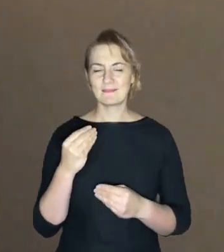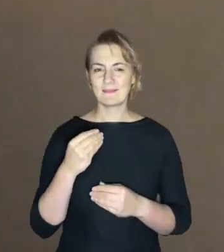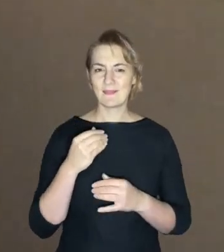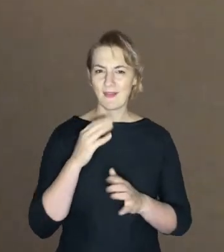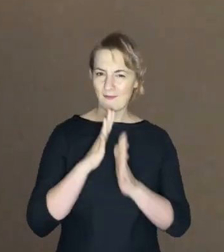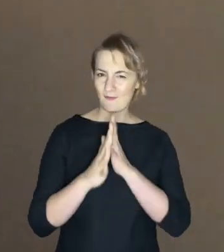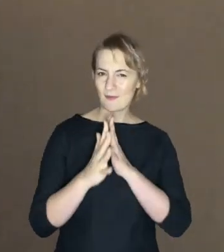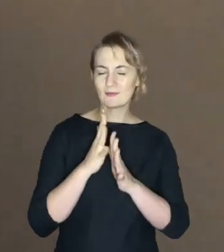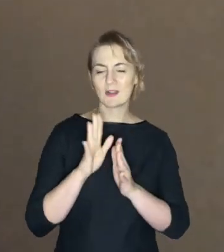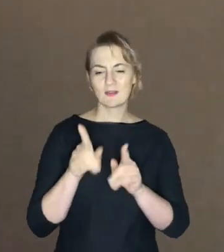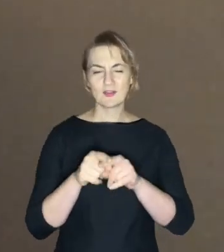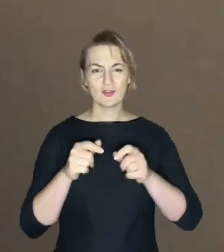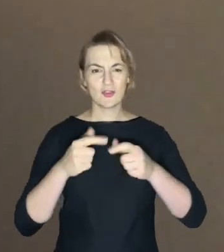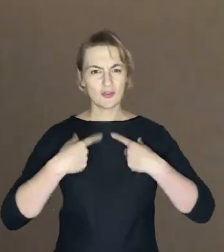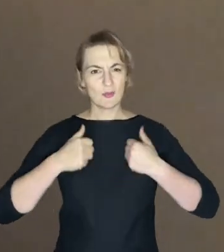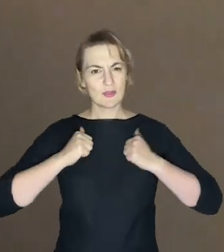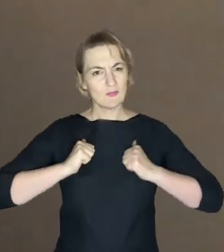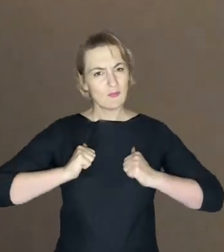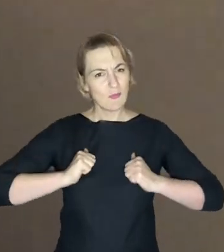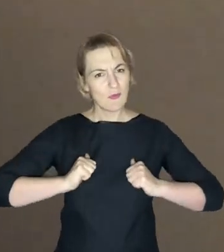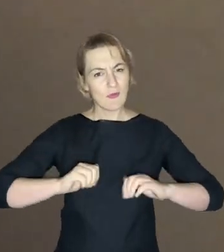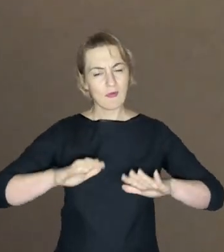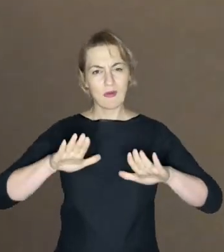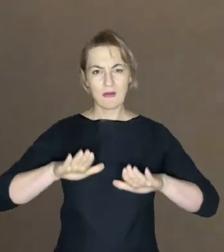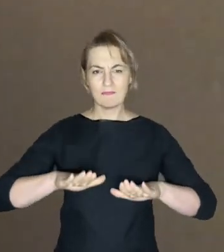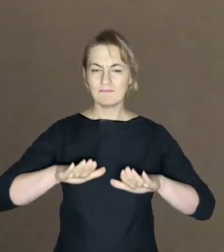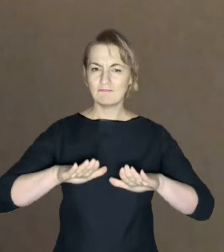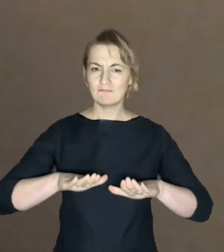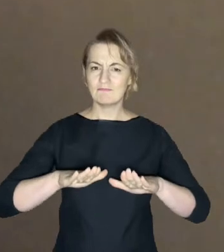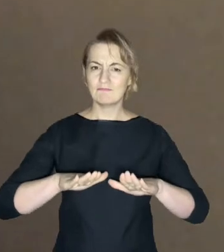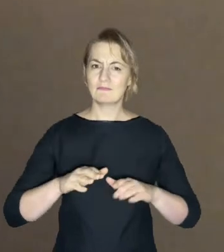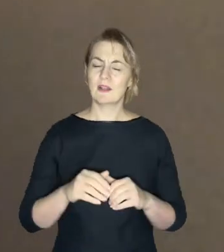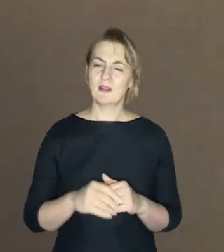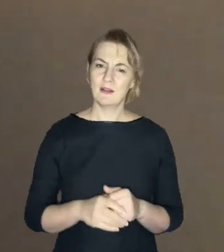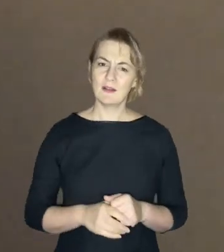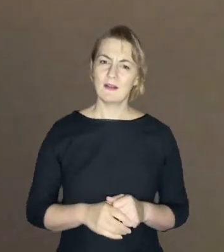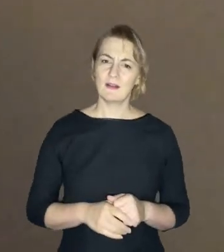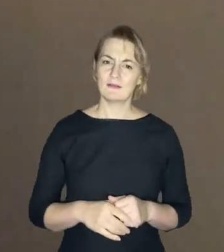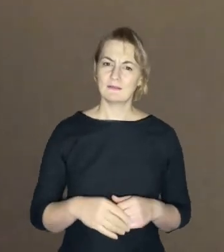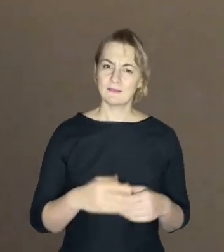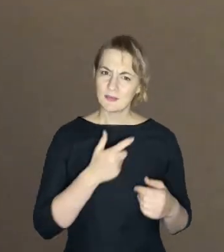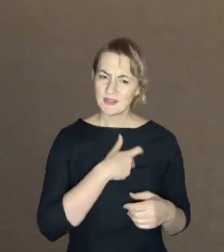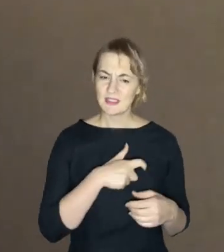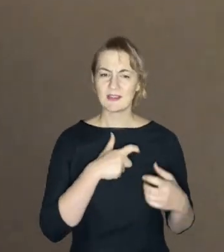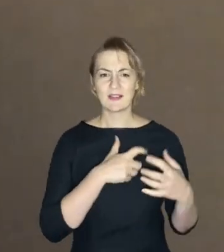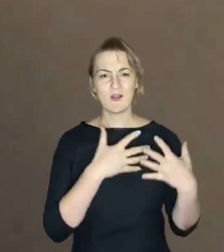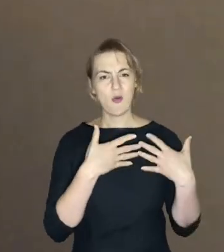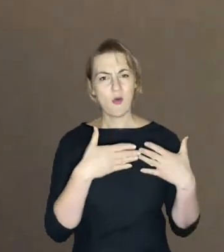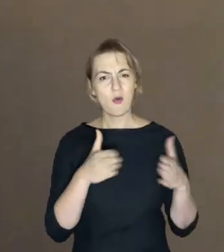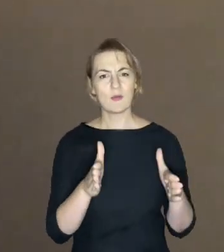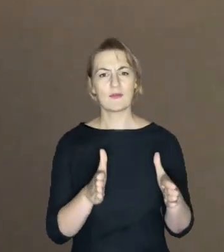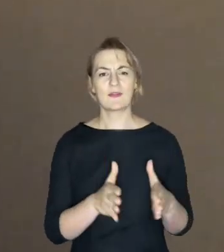bardzo spokojnego, zrównoważonego, z otwartym sercem,